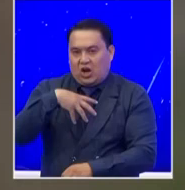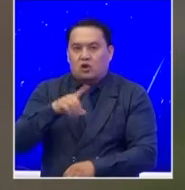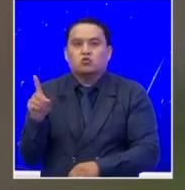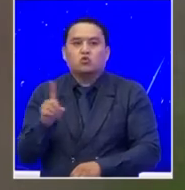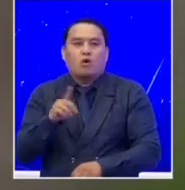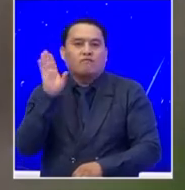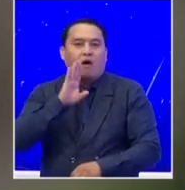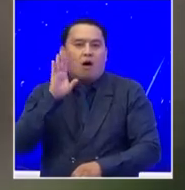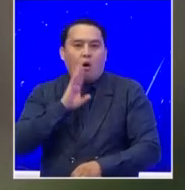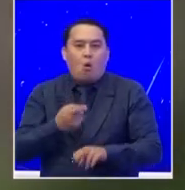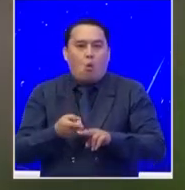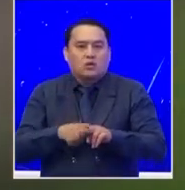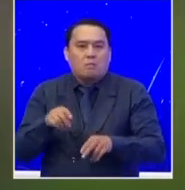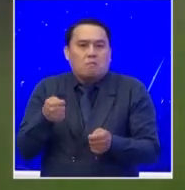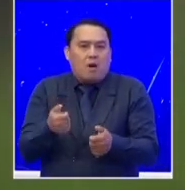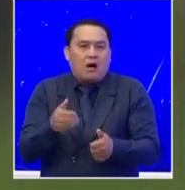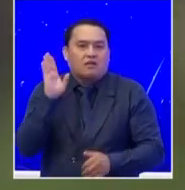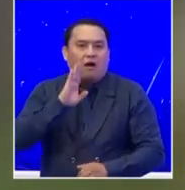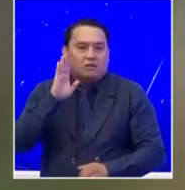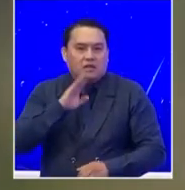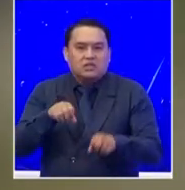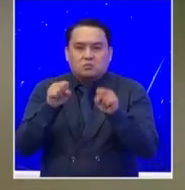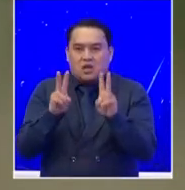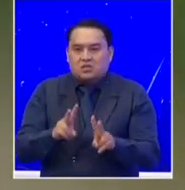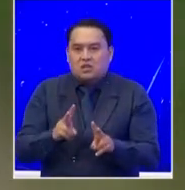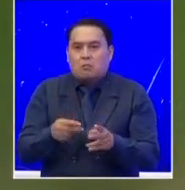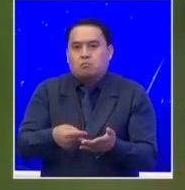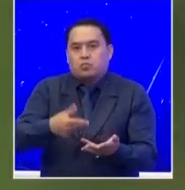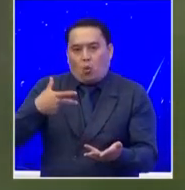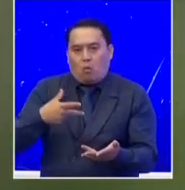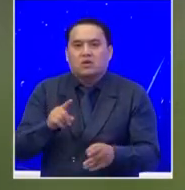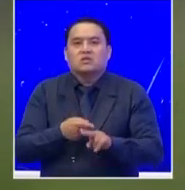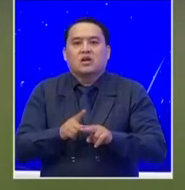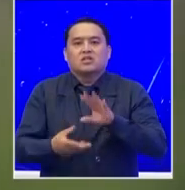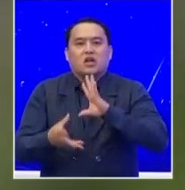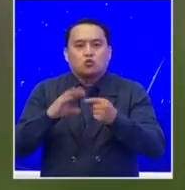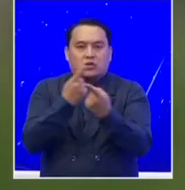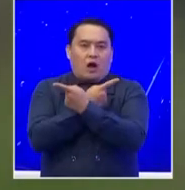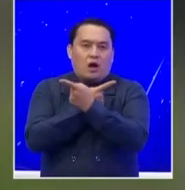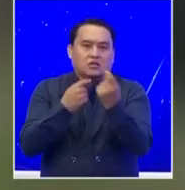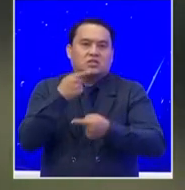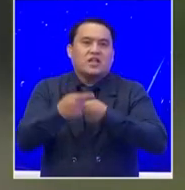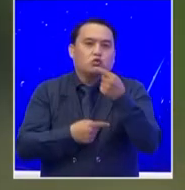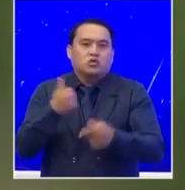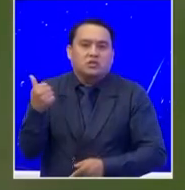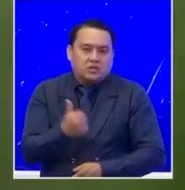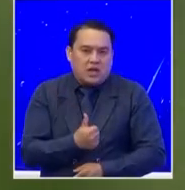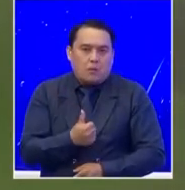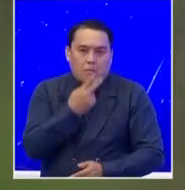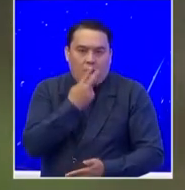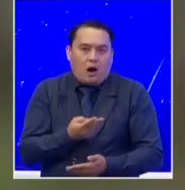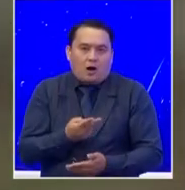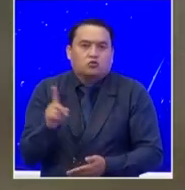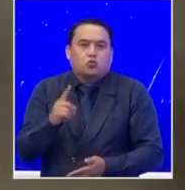что в водохранилище очень мало воды. Специалисты взяли пробы. Результаты будут известны в начале следующей недели. Пока что